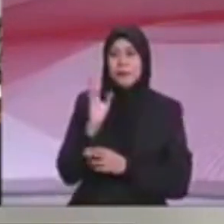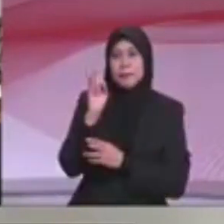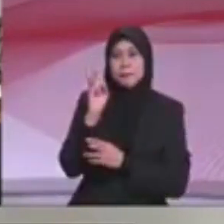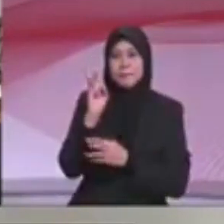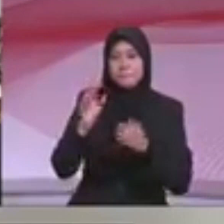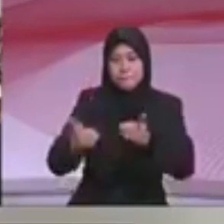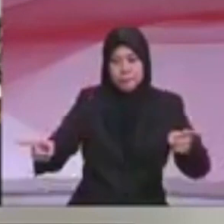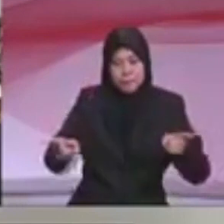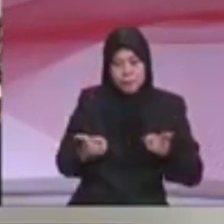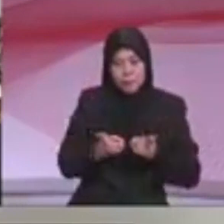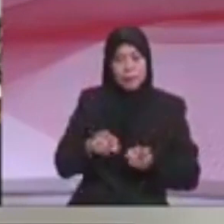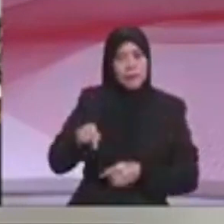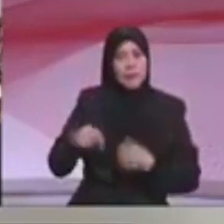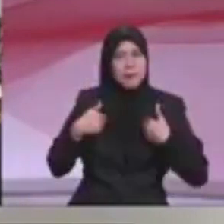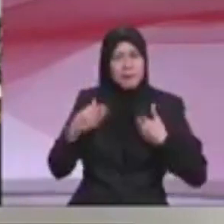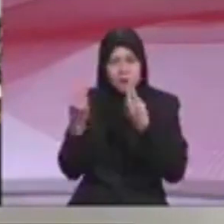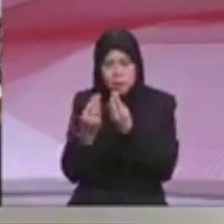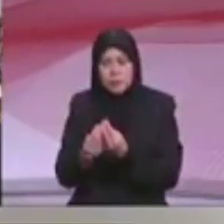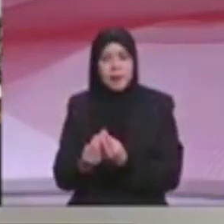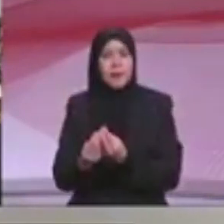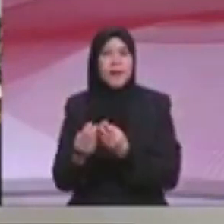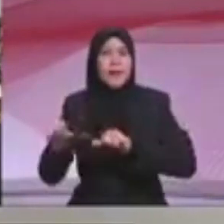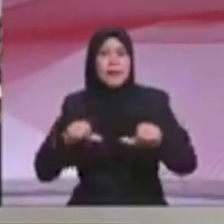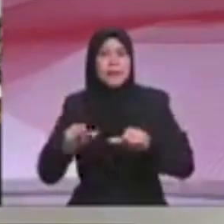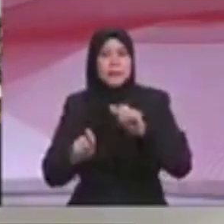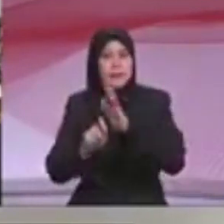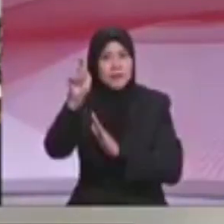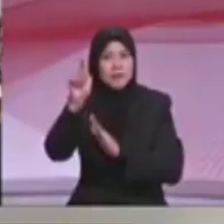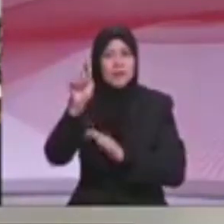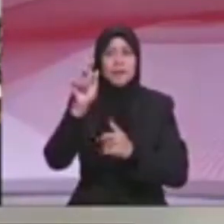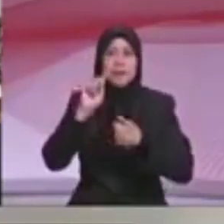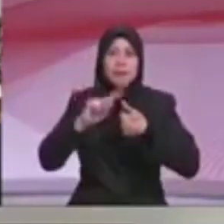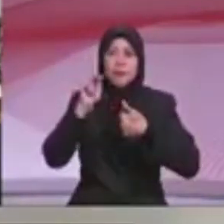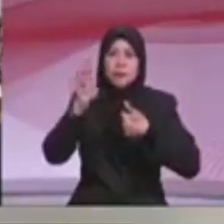daerah mempunyai bilangan aktif tertinggi adalah Kota Baru,